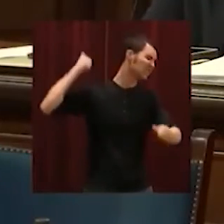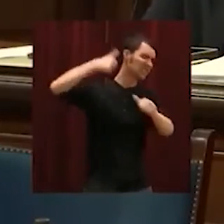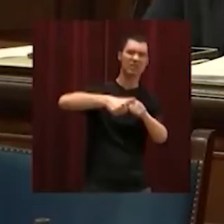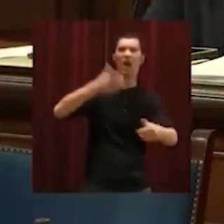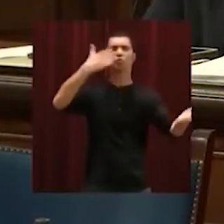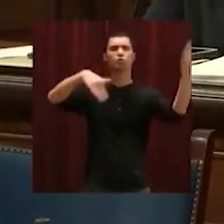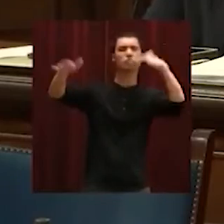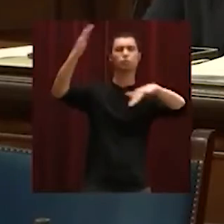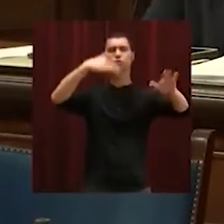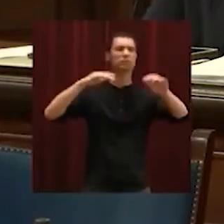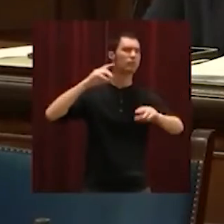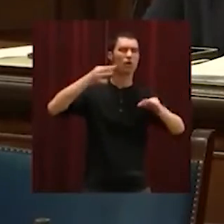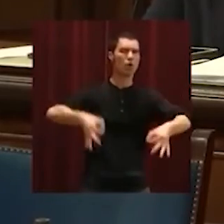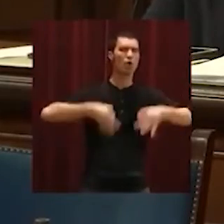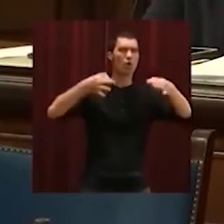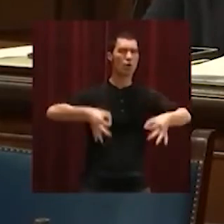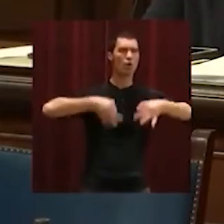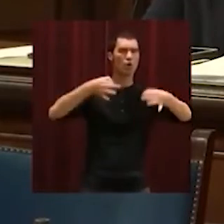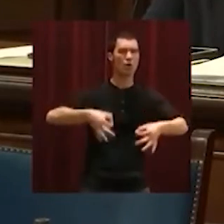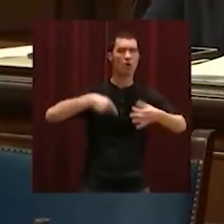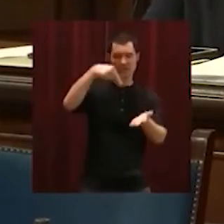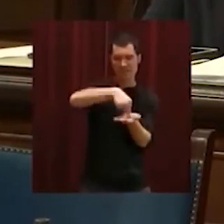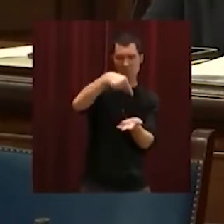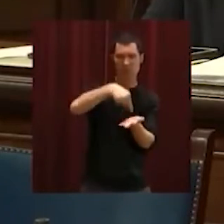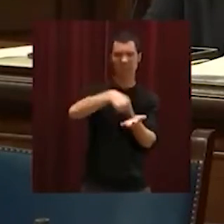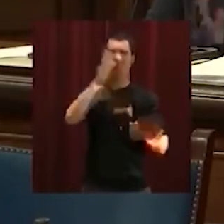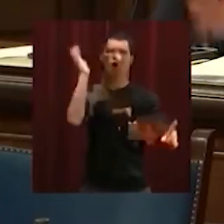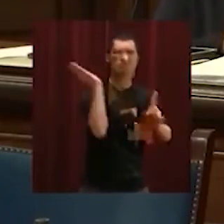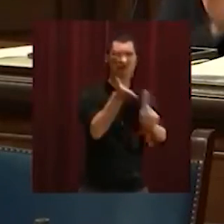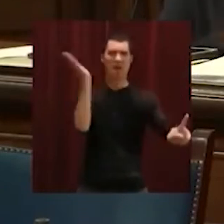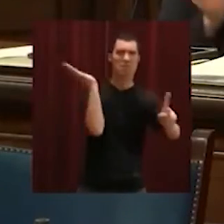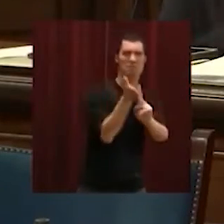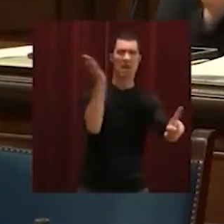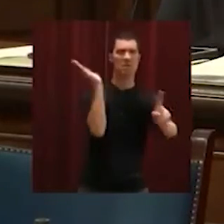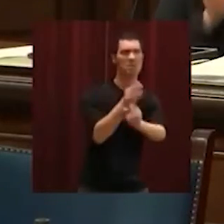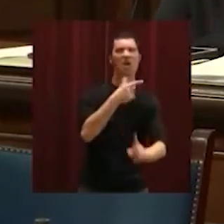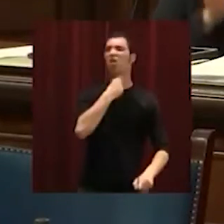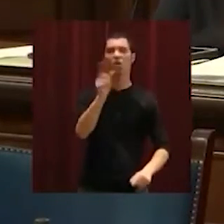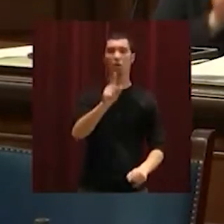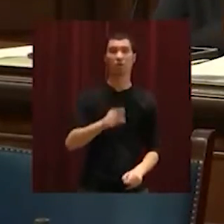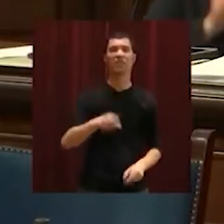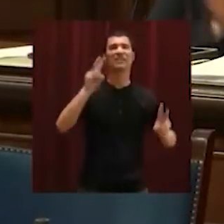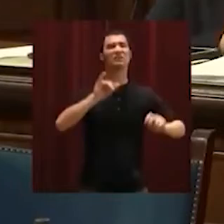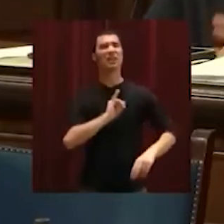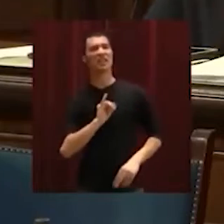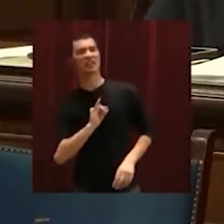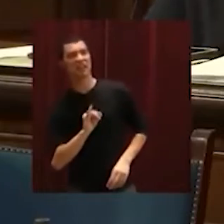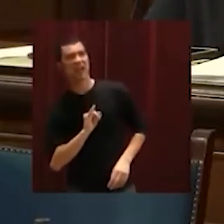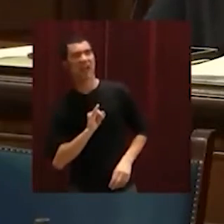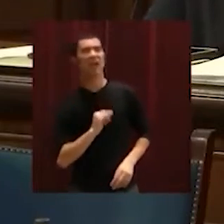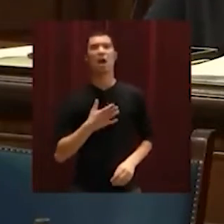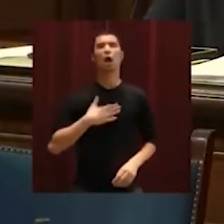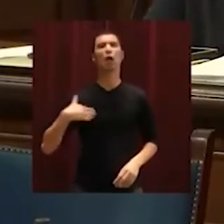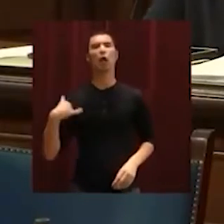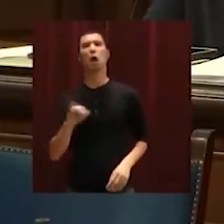'excusa per deslegitimar el sistema tributari. Si s'ha de posar identitari, es posa identitari.